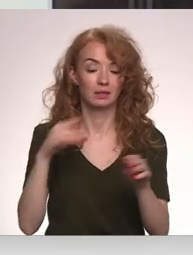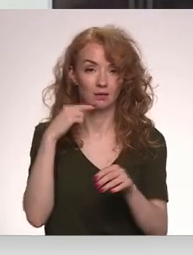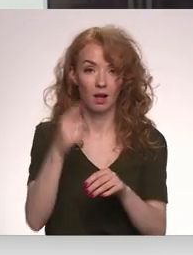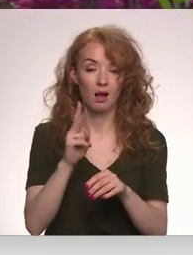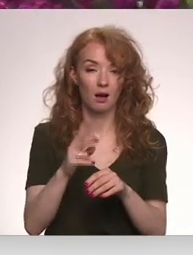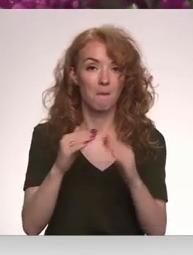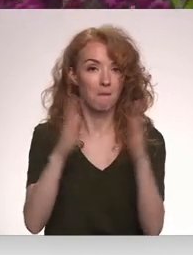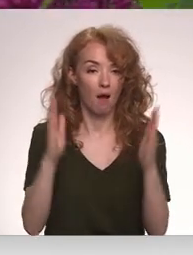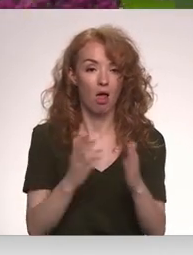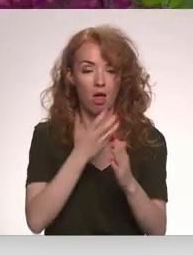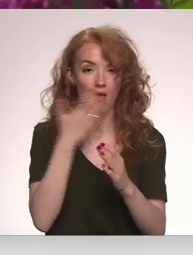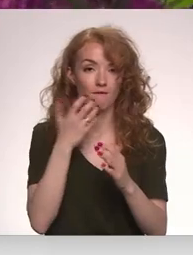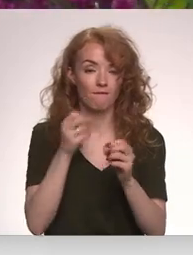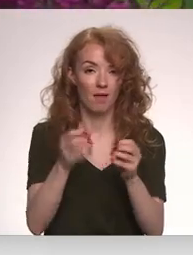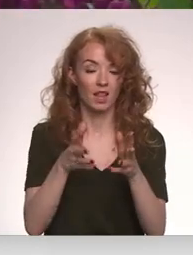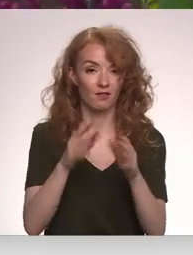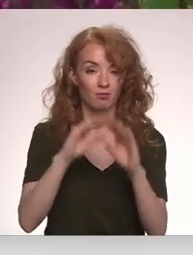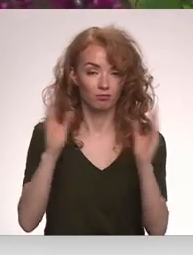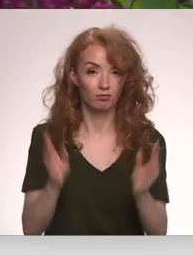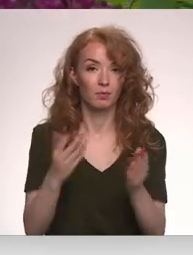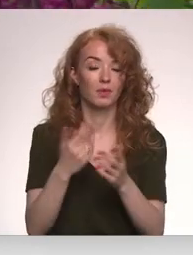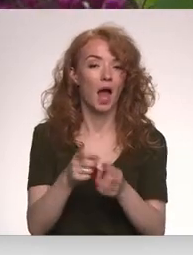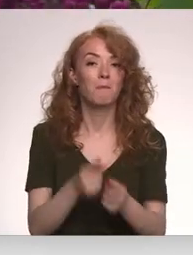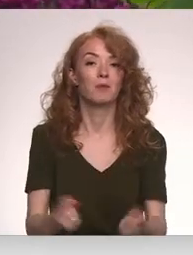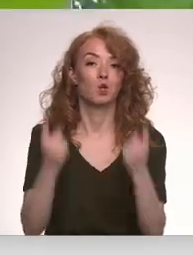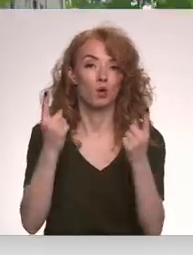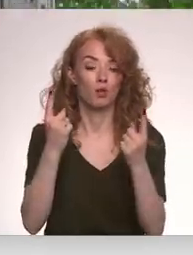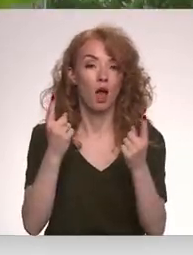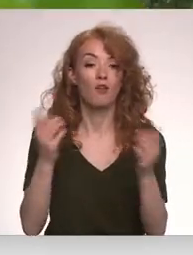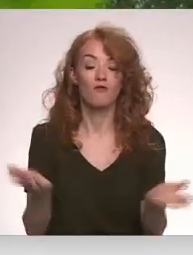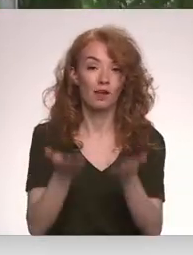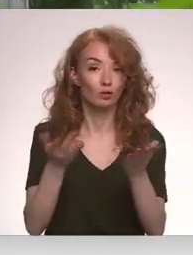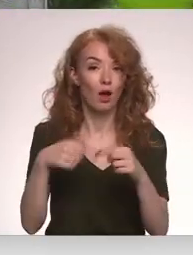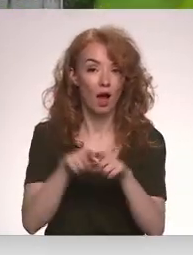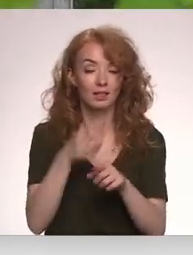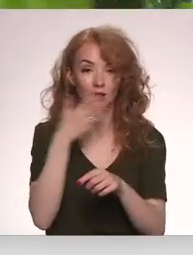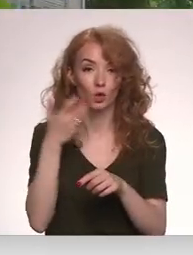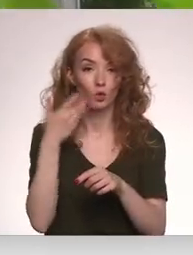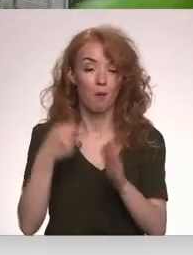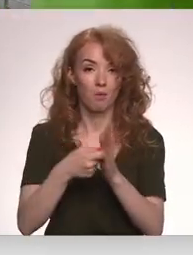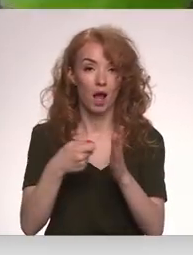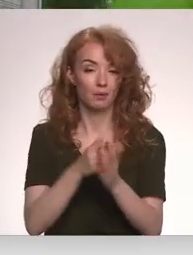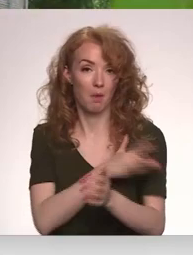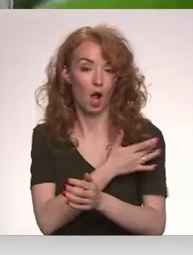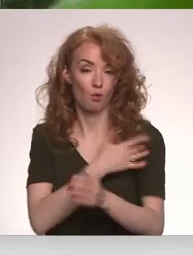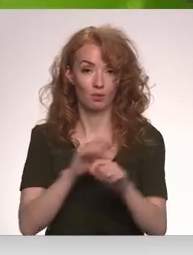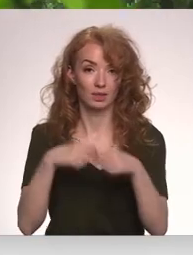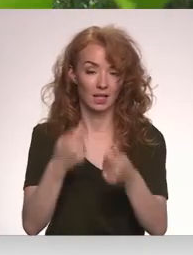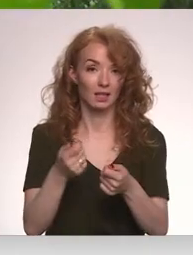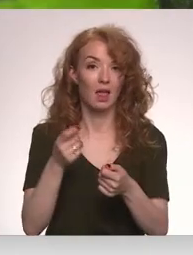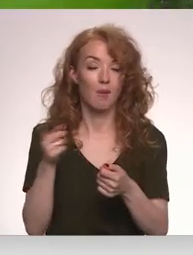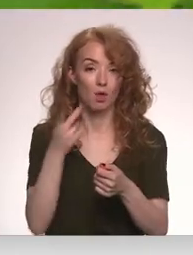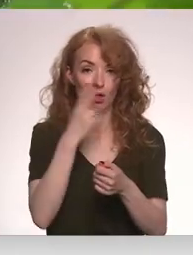mājokļu energoefektivitātes celšanas pasākumus kā prioritārus, veicinot arī siltuma apgādes pakalpojumu sniedzējiem pāreju